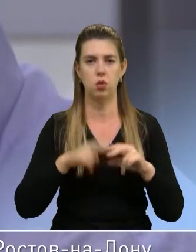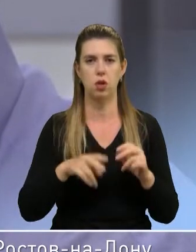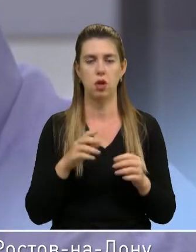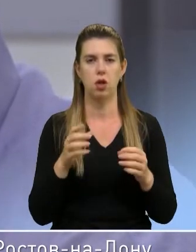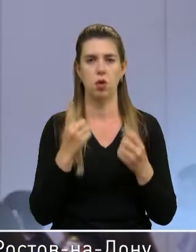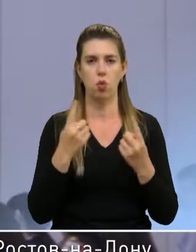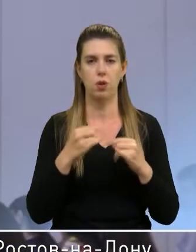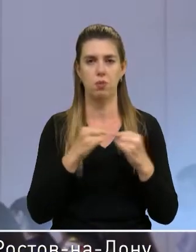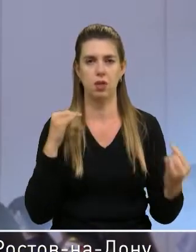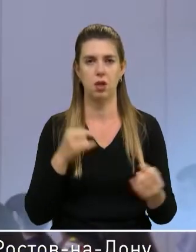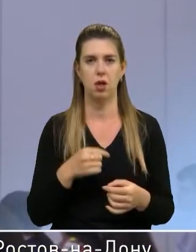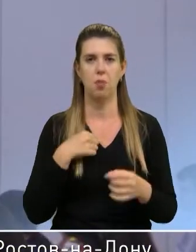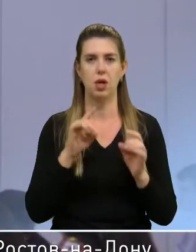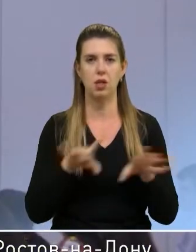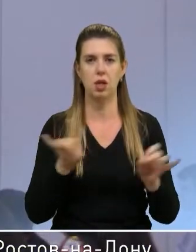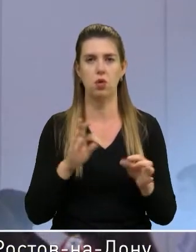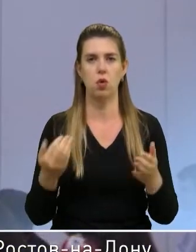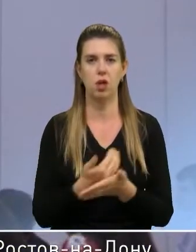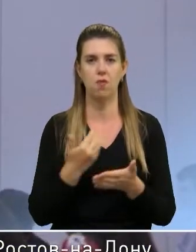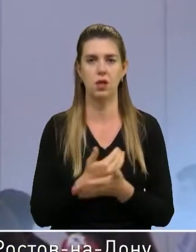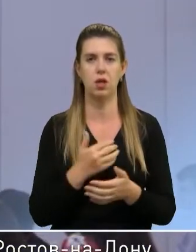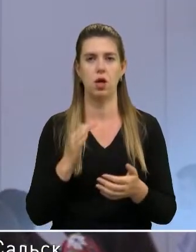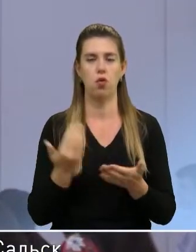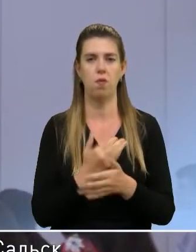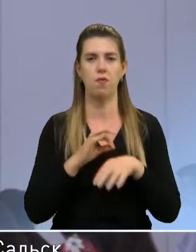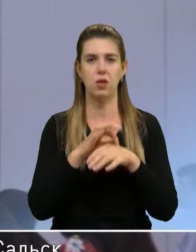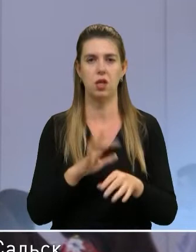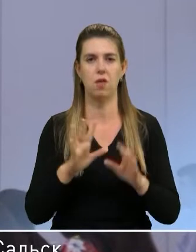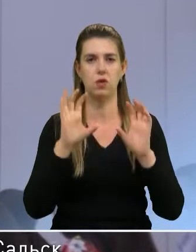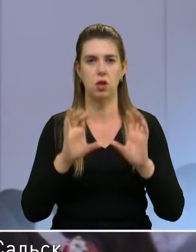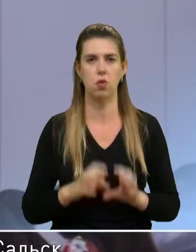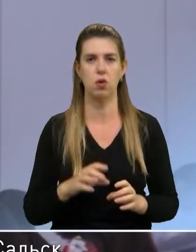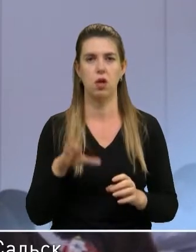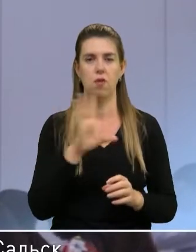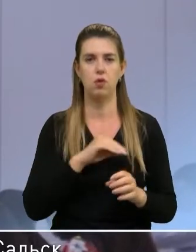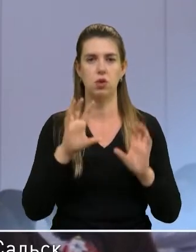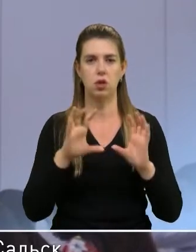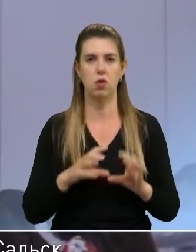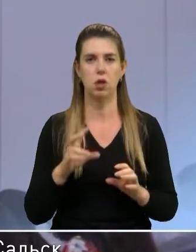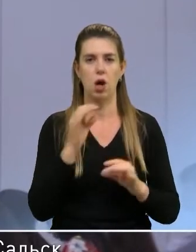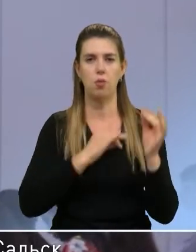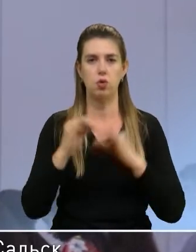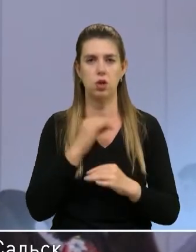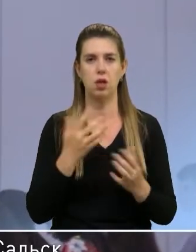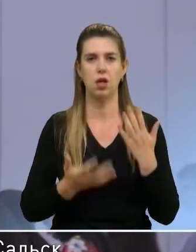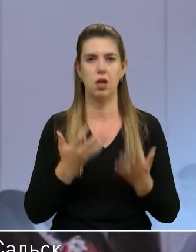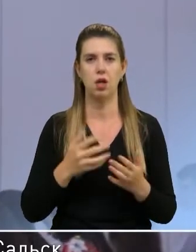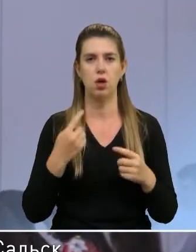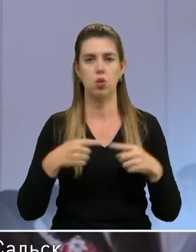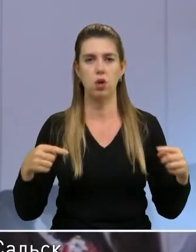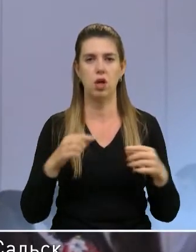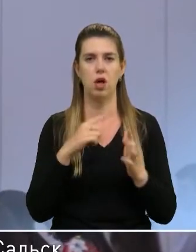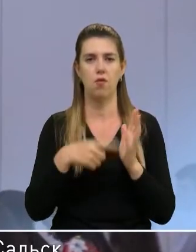круглом столе. Мы рассказываем о новинках, о нововведениях в законодательстве и обсуждаем те либо иные вопросы,